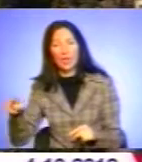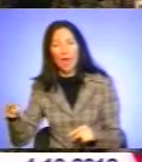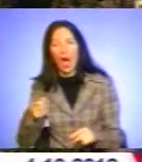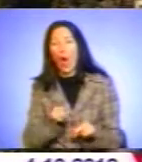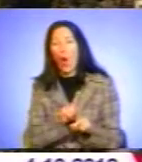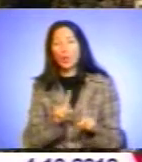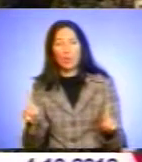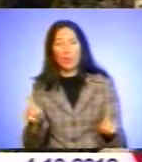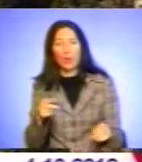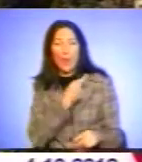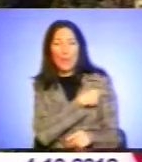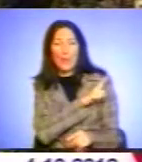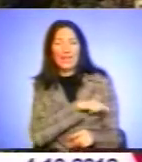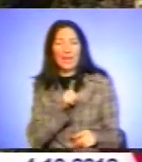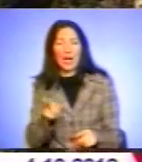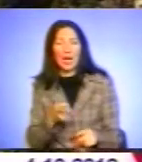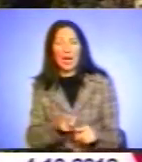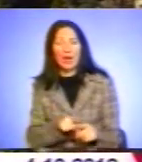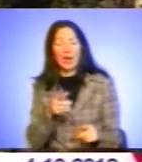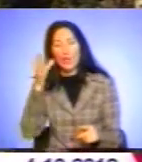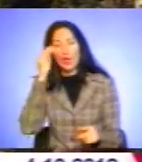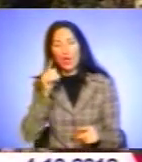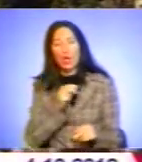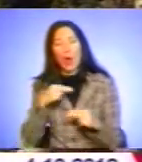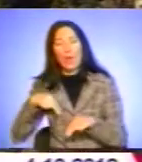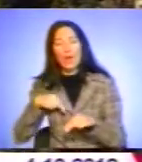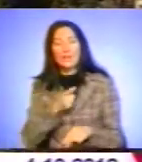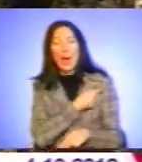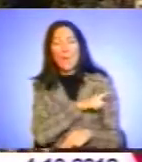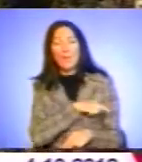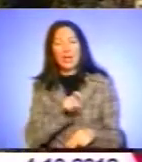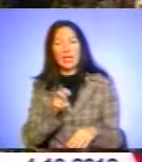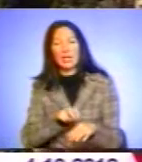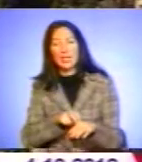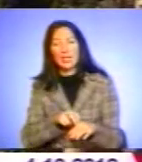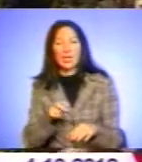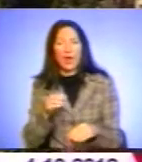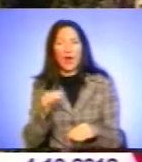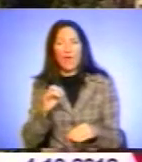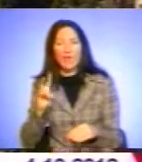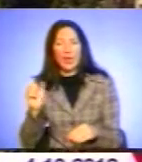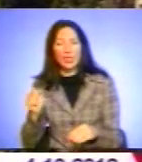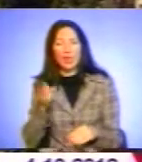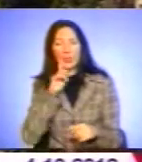медика, то я вважаю, що його праця медика, чи медичної сестри, чи фельдшера, чи лікаря – це є